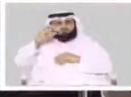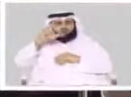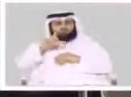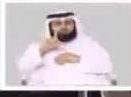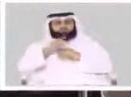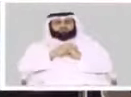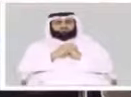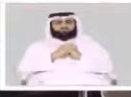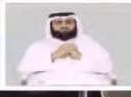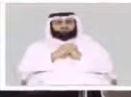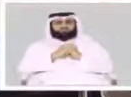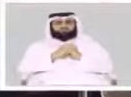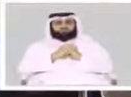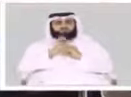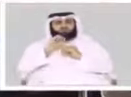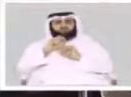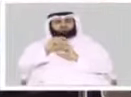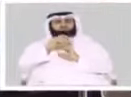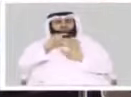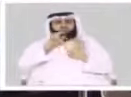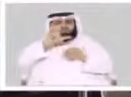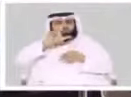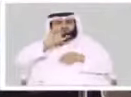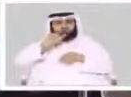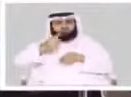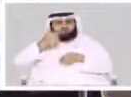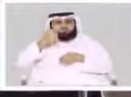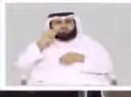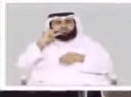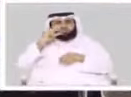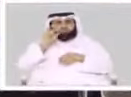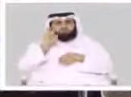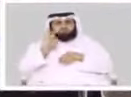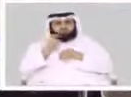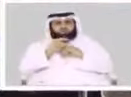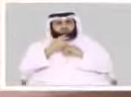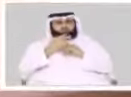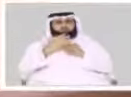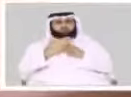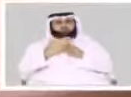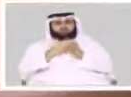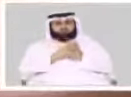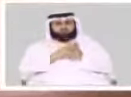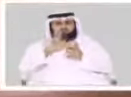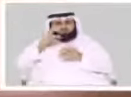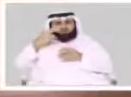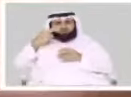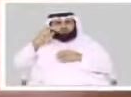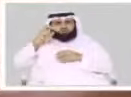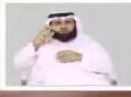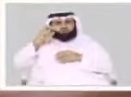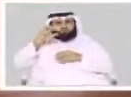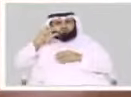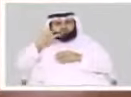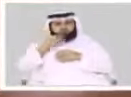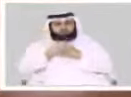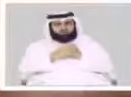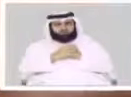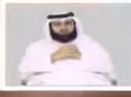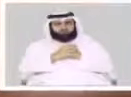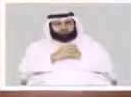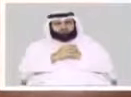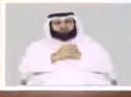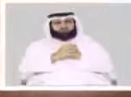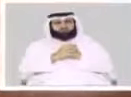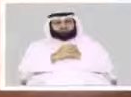وهي سورة المائدة. وإنما سميت العقود لأن هذه السورة